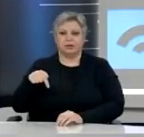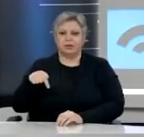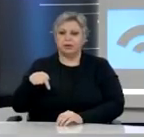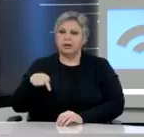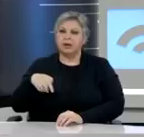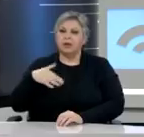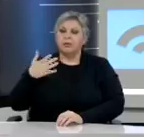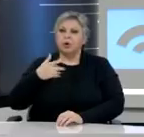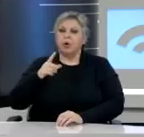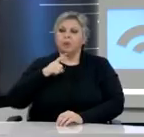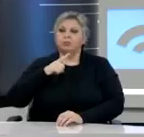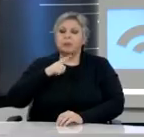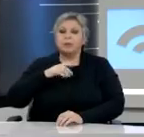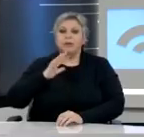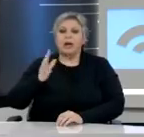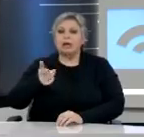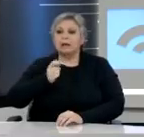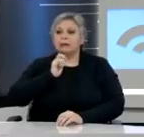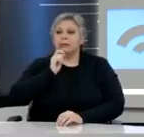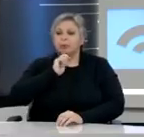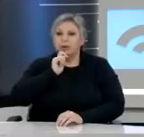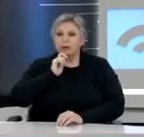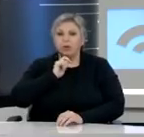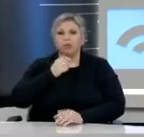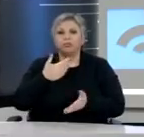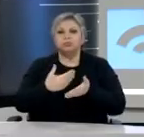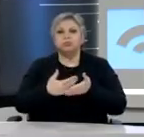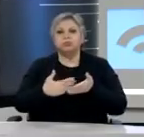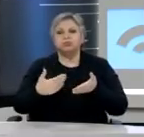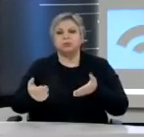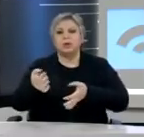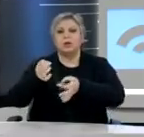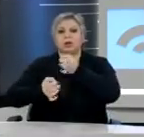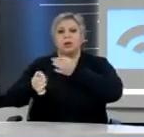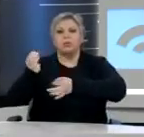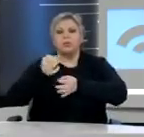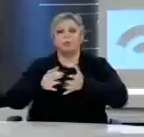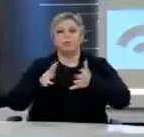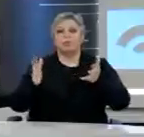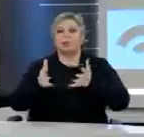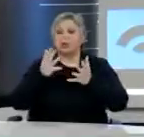αντί για κάποιο ουσιαστικό πολιτικό επιχείρημα, αντί για κάποιο πολιτικό σχέδιο,